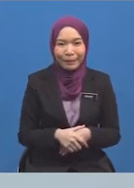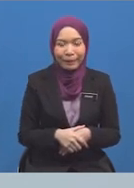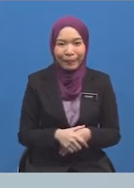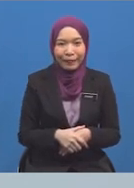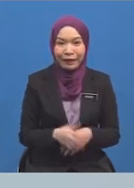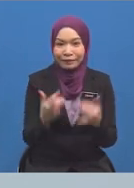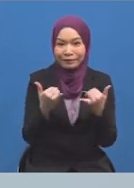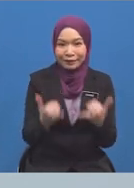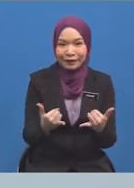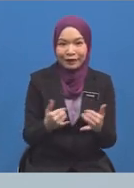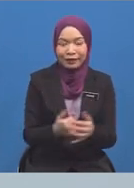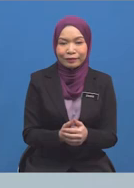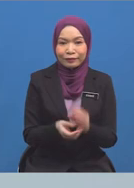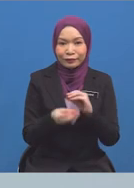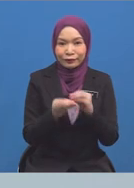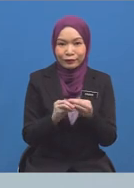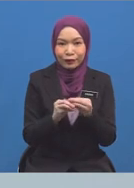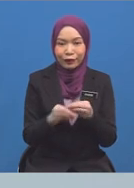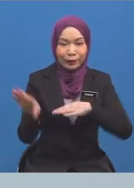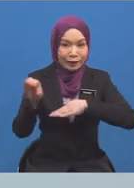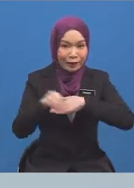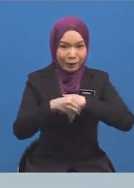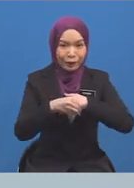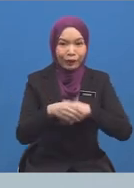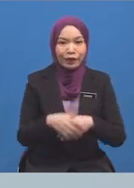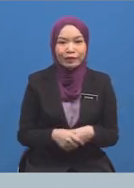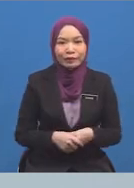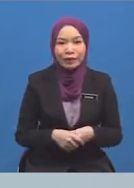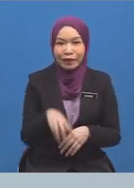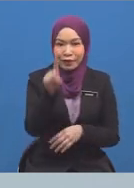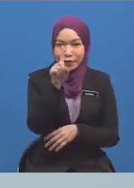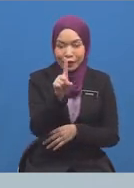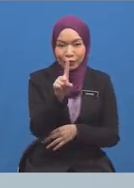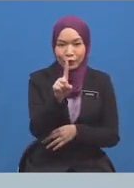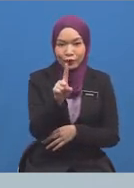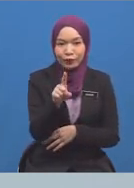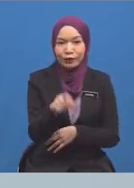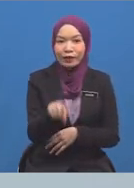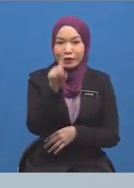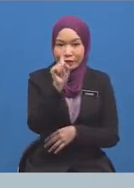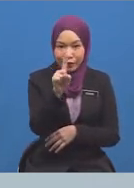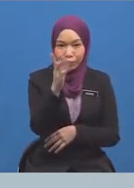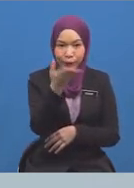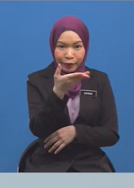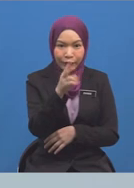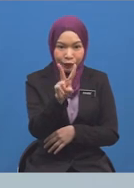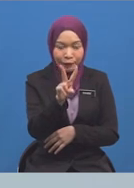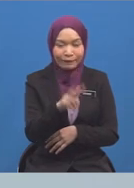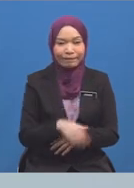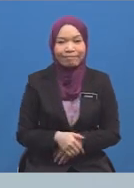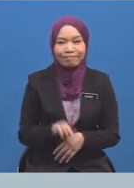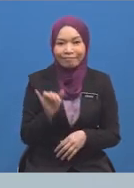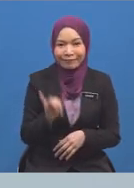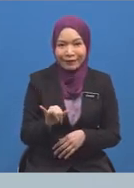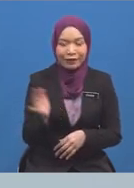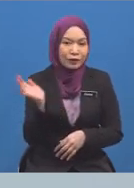galau no bercampur gula 1 1/2 h Hai